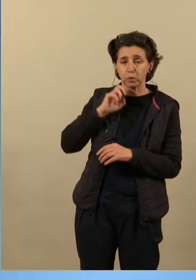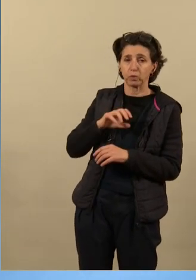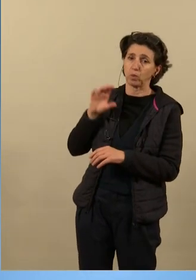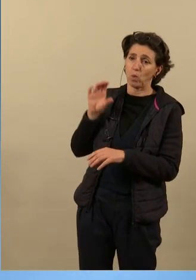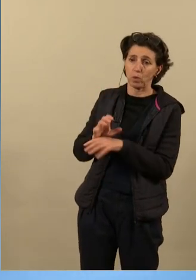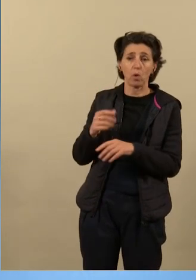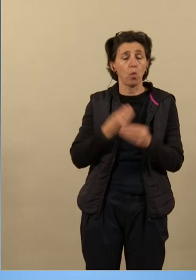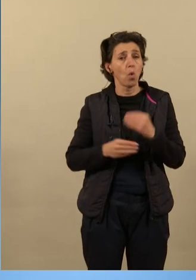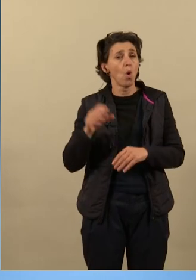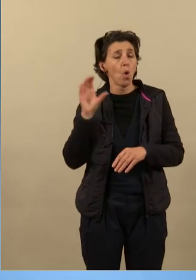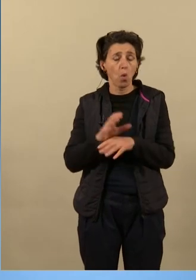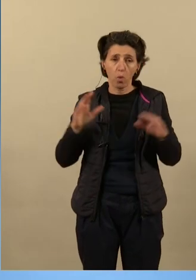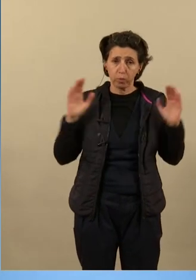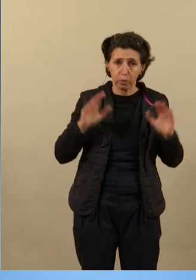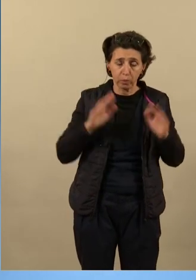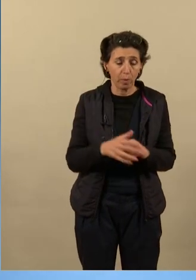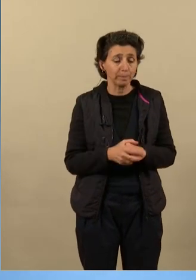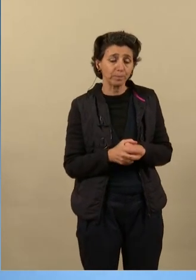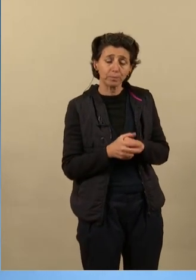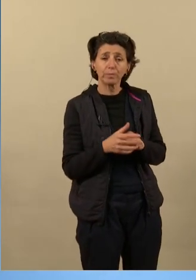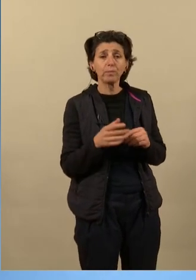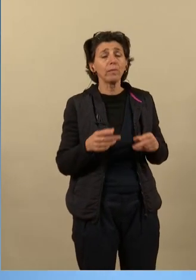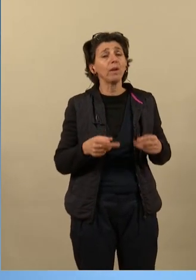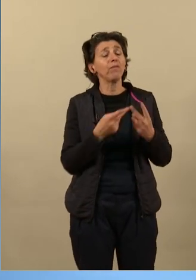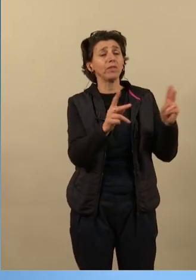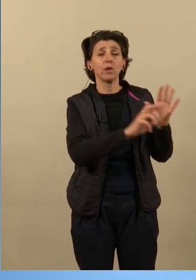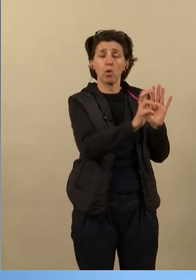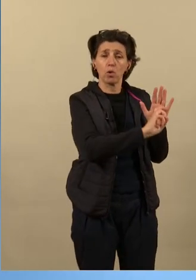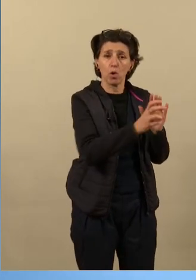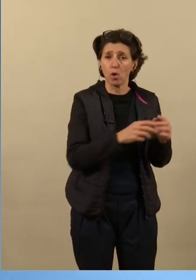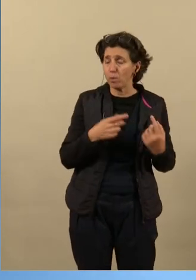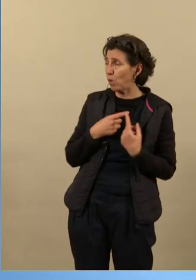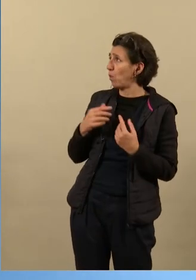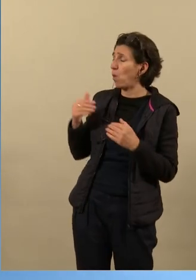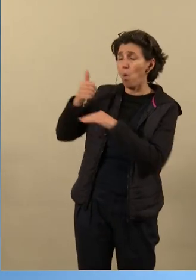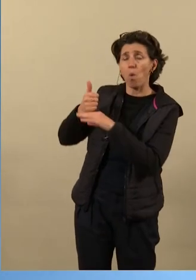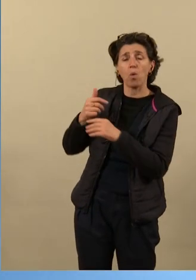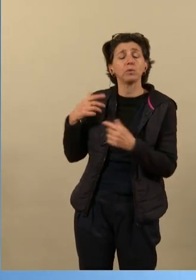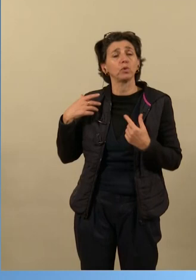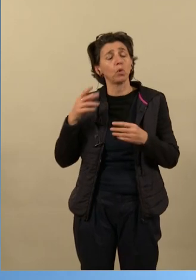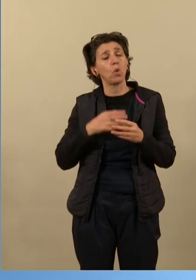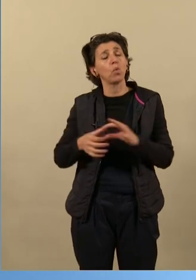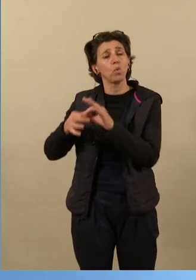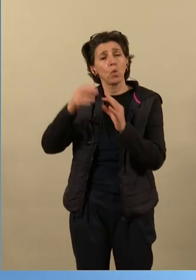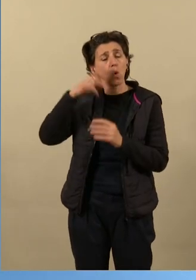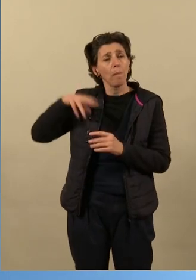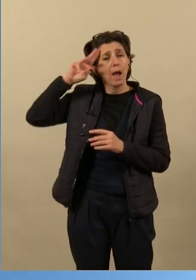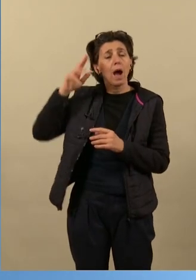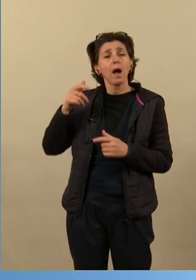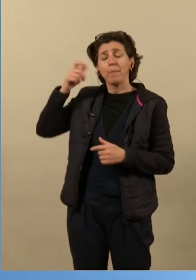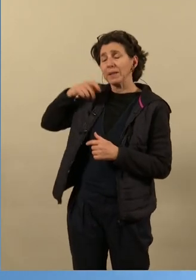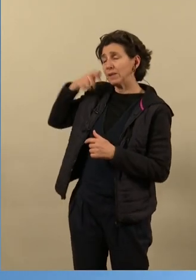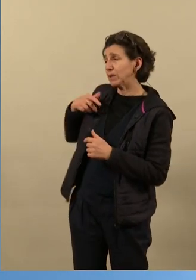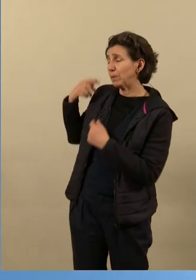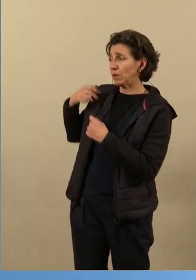ville de Grenoble enjoint le président de la République et le haut représentant de l'Union européenne pour les affaires étrangères et la politique de sécurité